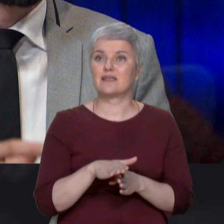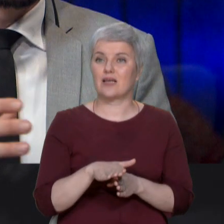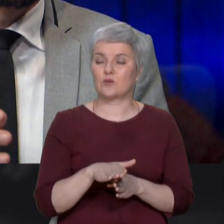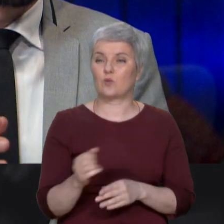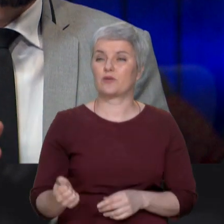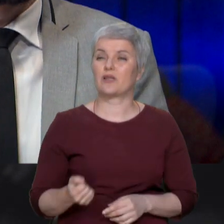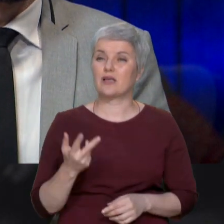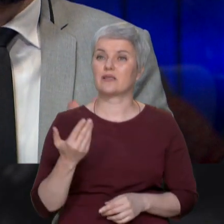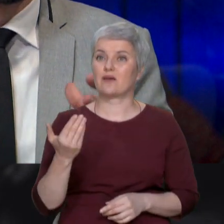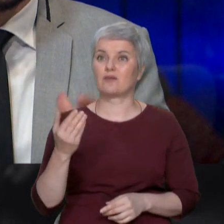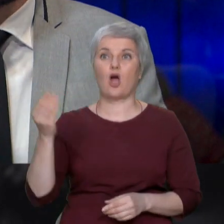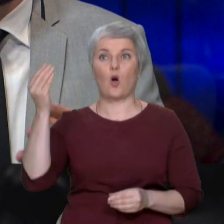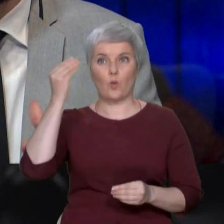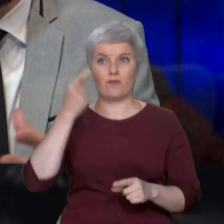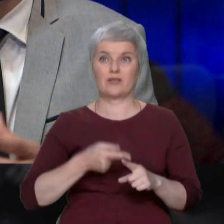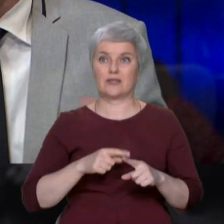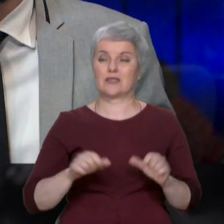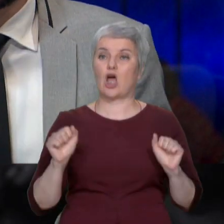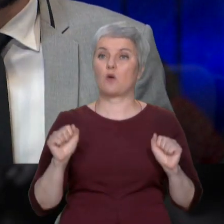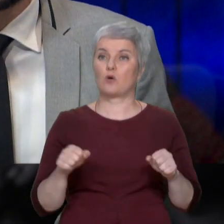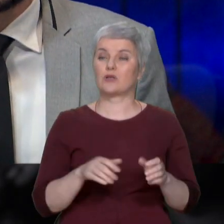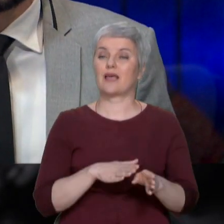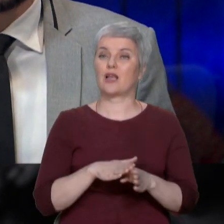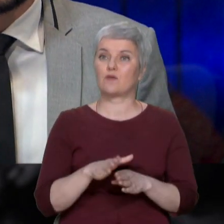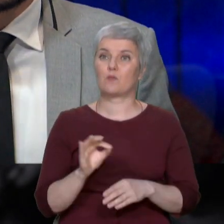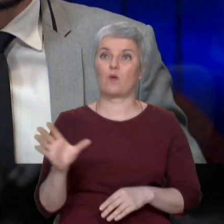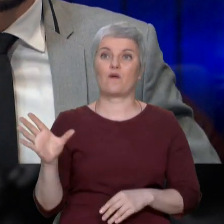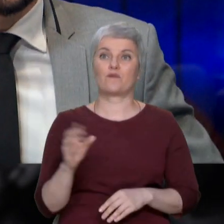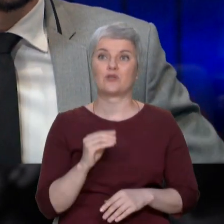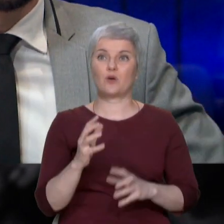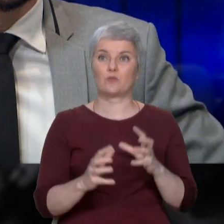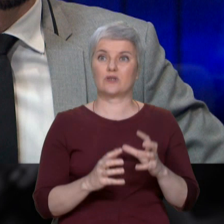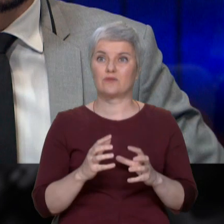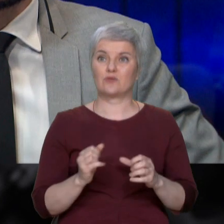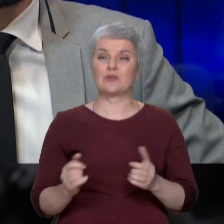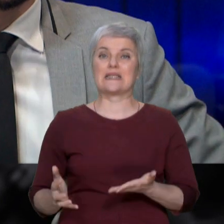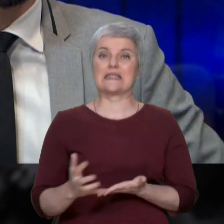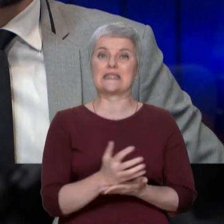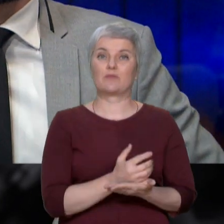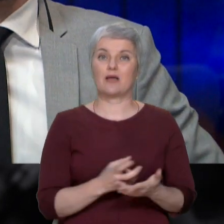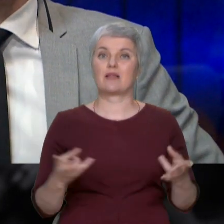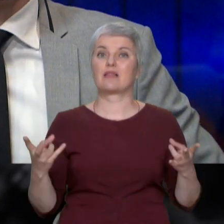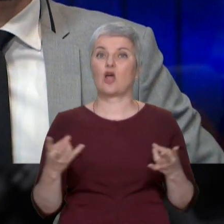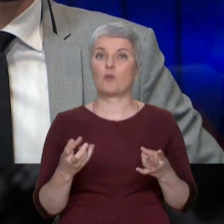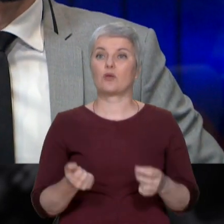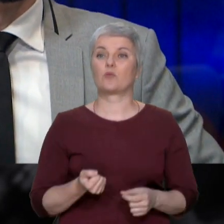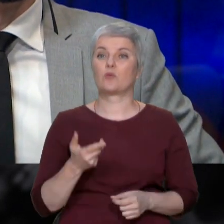наскільки ви уявляли, що це можна реалізувати, в тому числі по всьому світу, і зібрати необхідну кількість людей на підтримку?